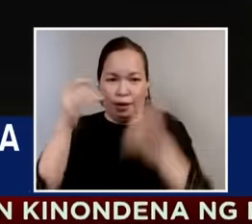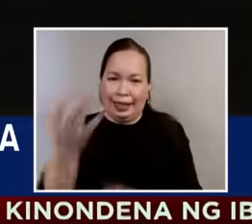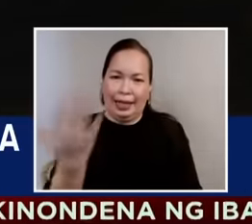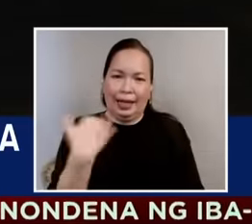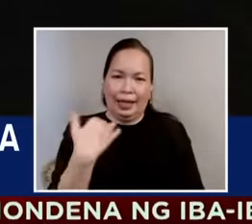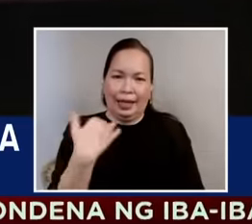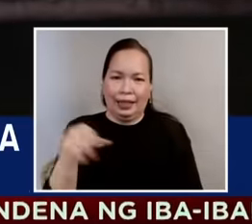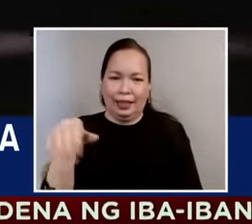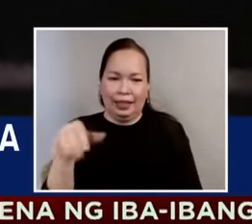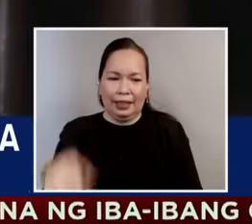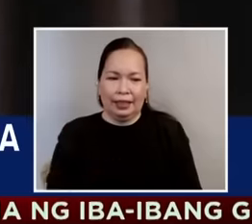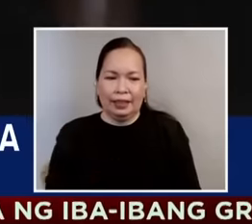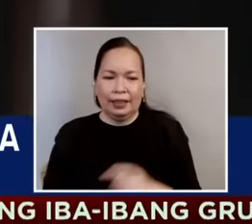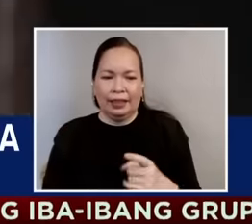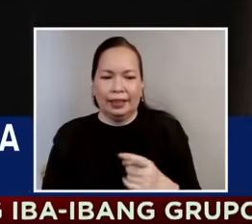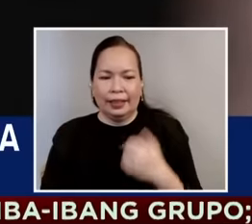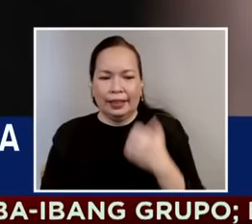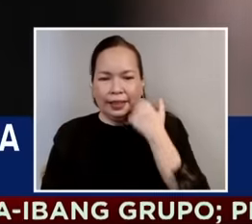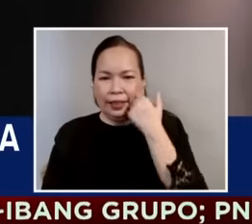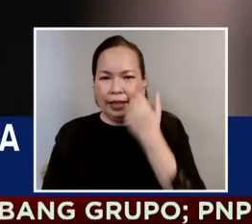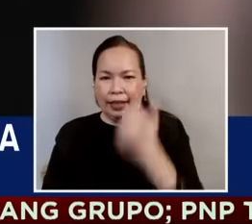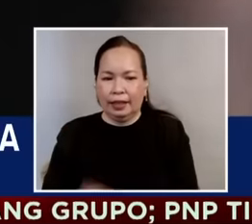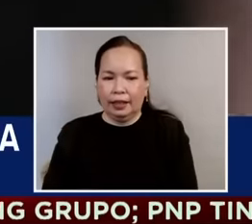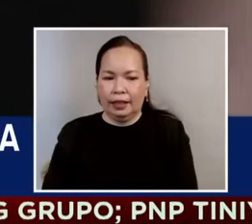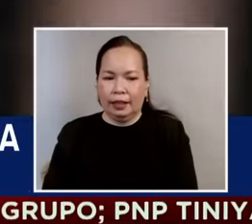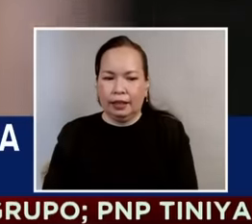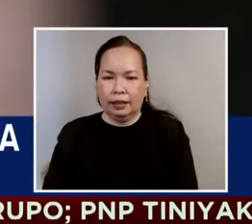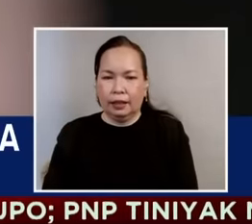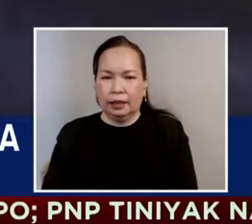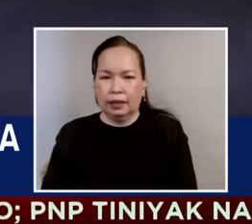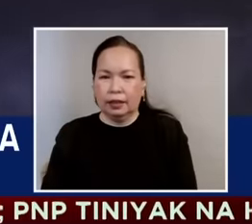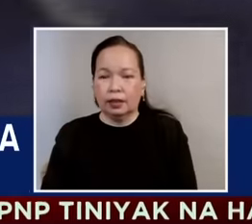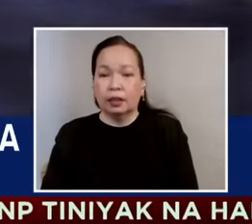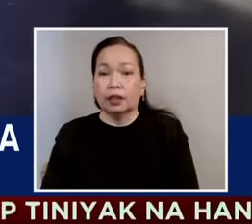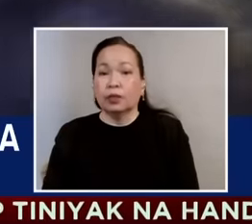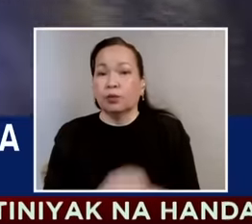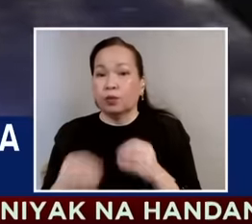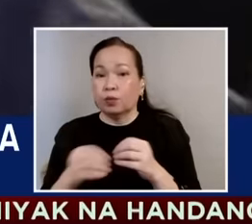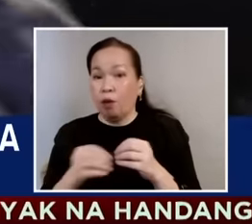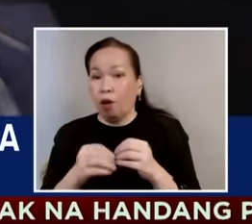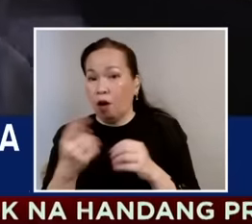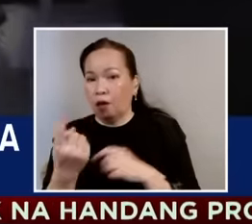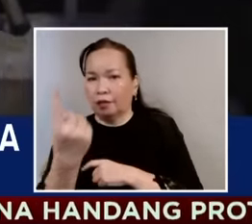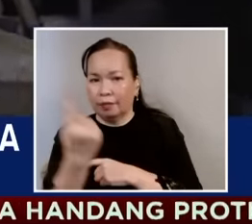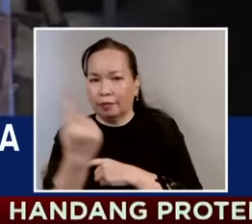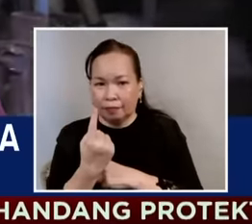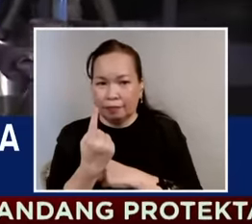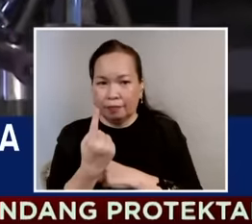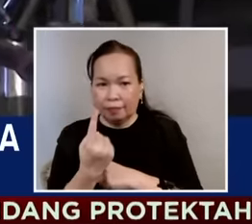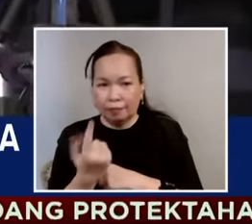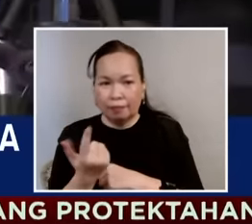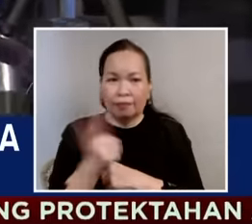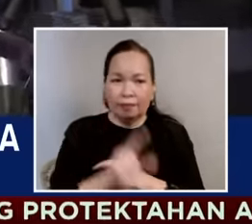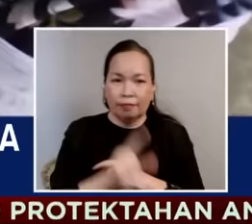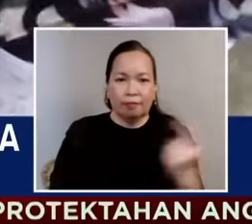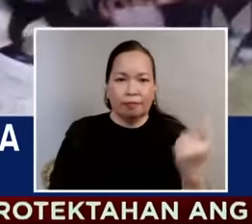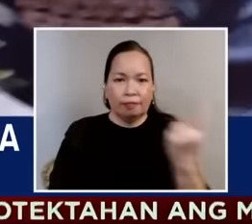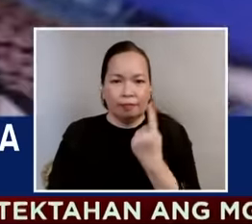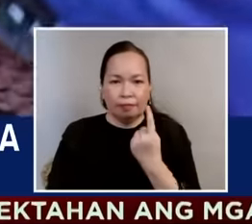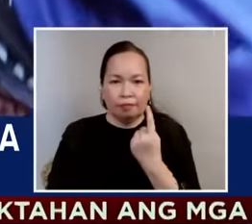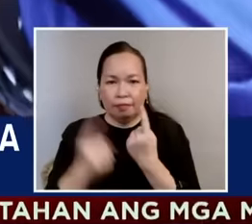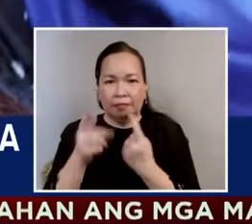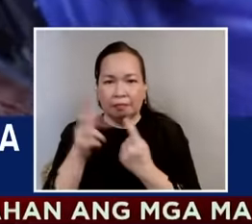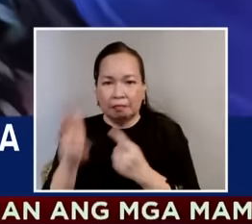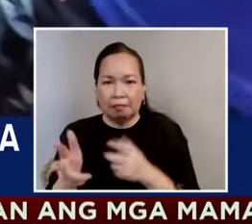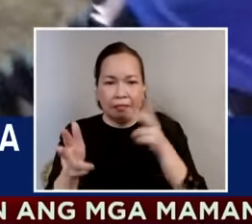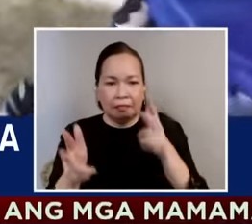Mahihayin yun eh, kailangan pasunduin. Ilang sandali pa, isa-isa nang ipinesto ang mga kalabaw sa